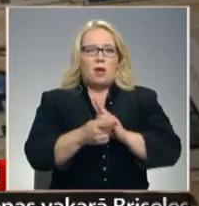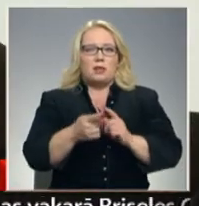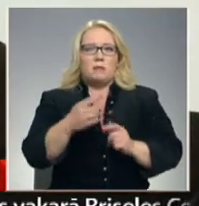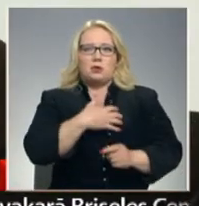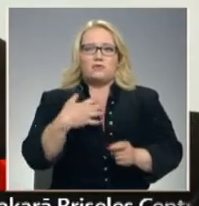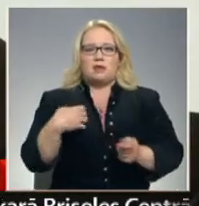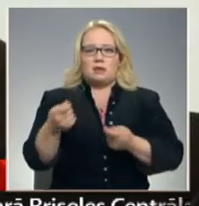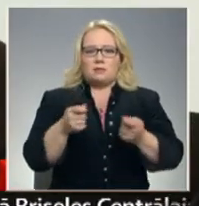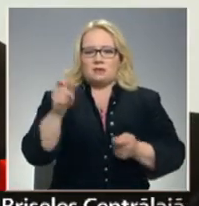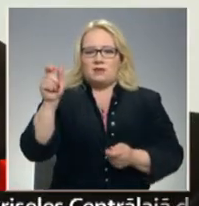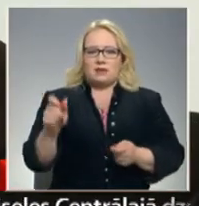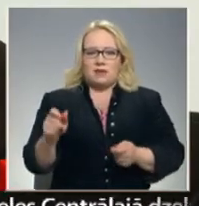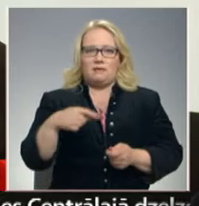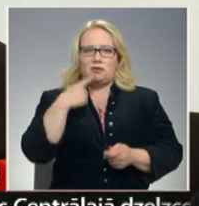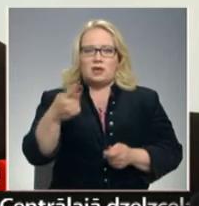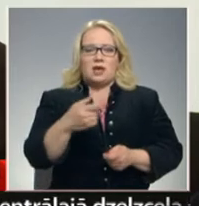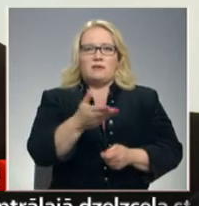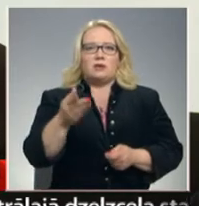vadību. Iedomājieties, ja